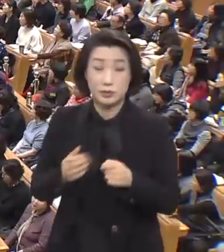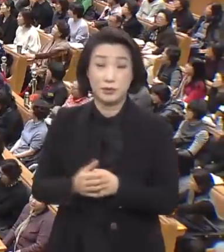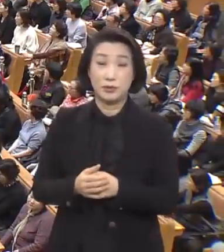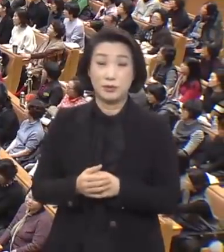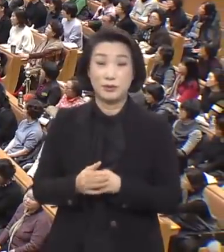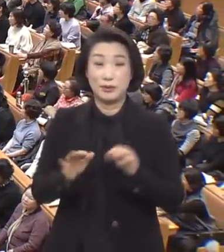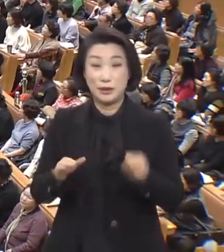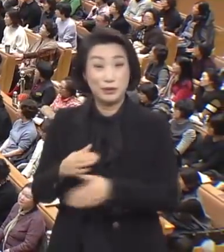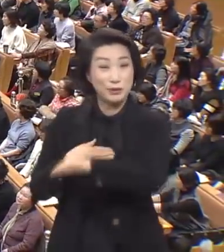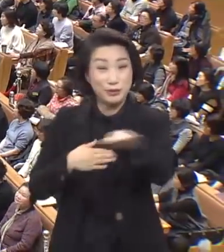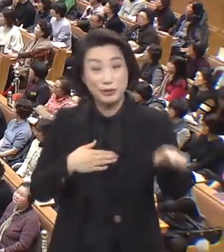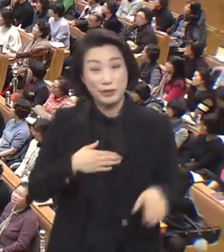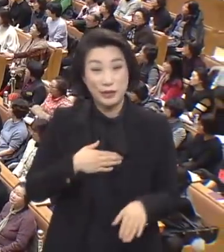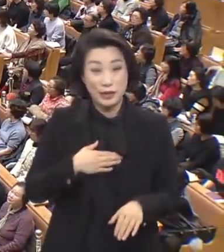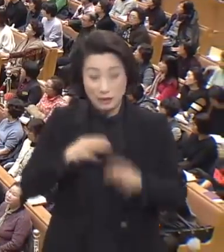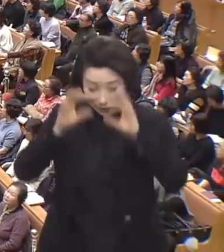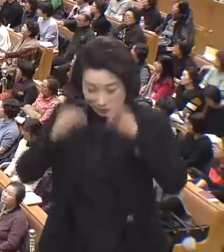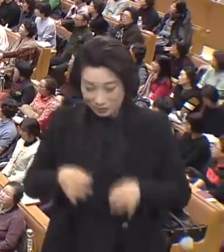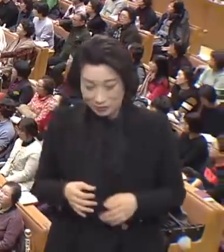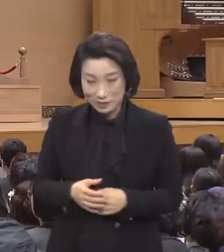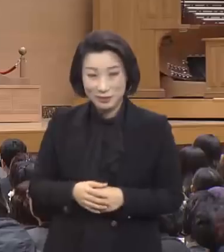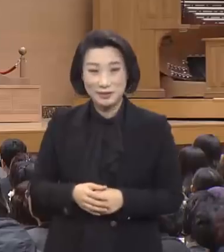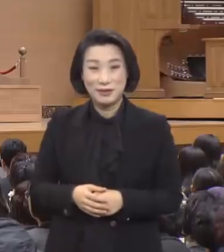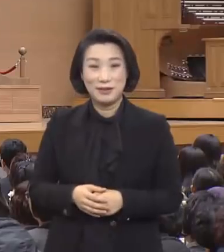근데 너희가 그러냐?